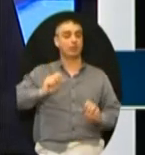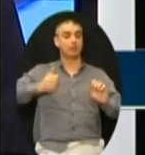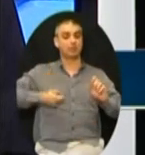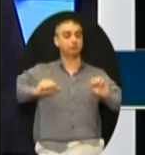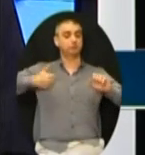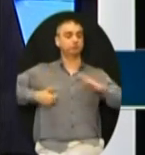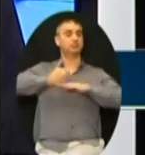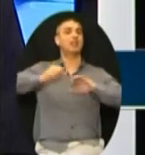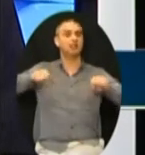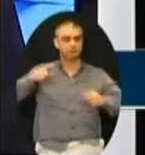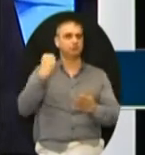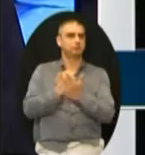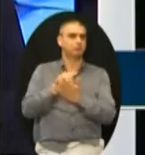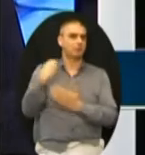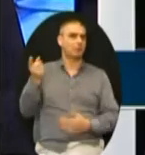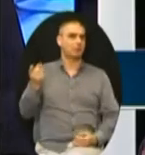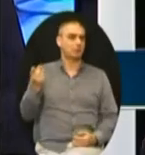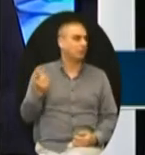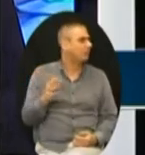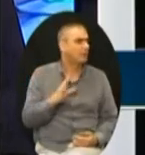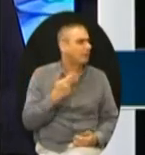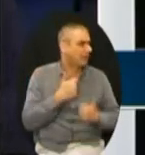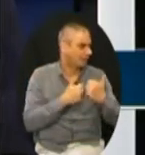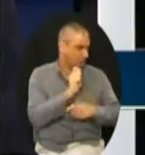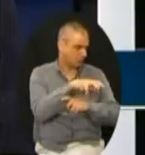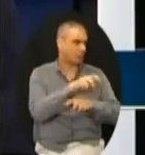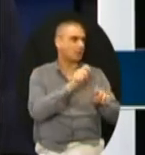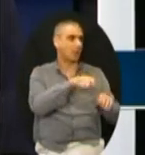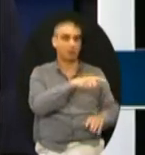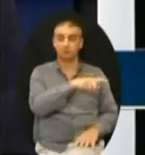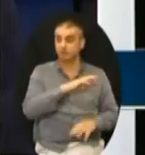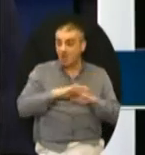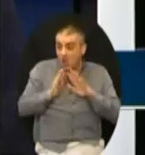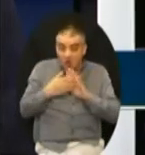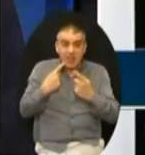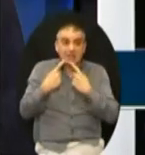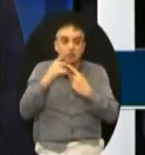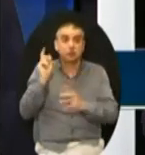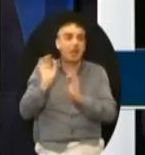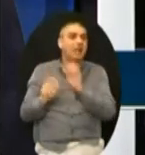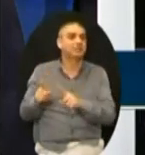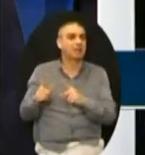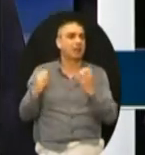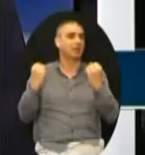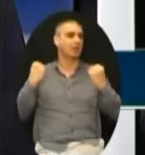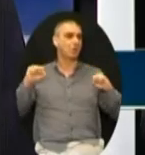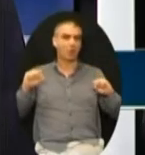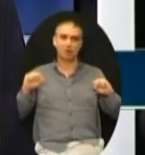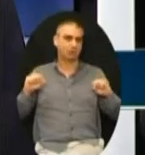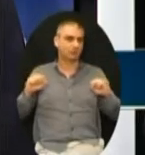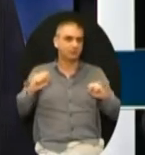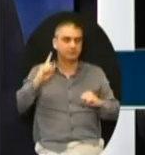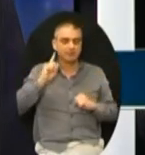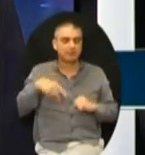בית המשפט העליון, הכשירו אותו. כל הנושא... שהתמודד לכנסת. כל הדיון של הסתה, דמוקרטיה,